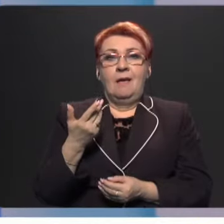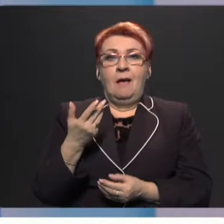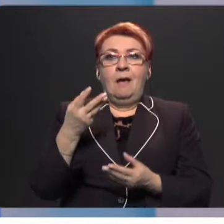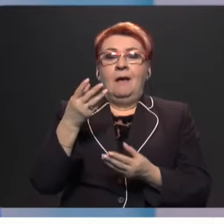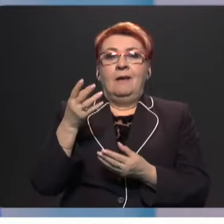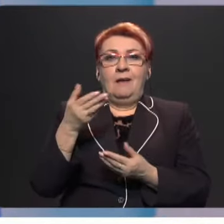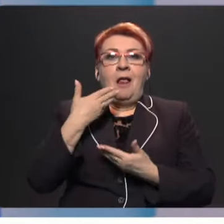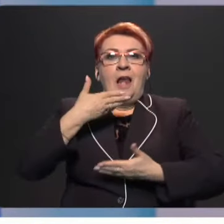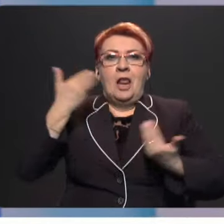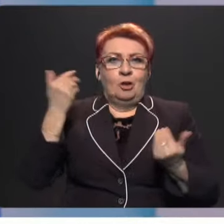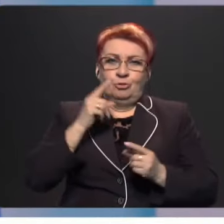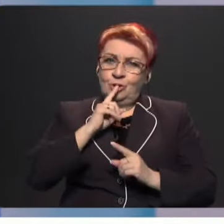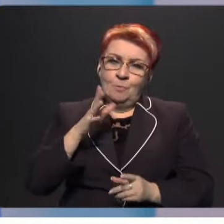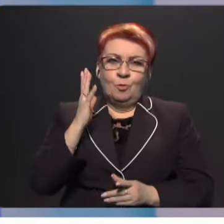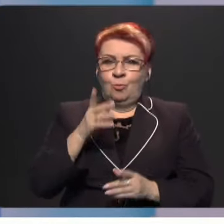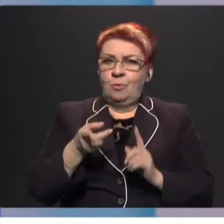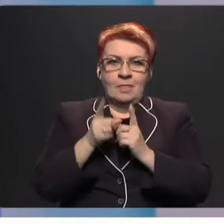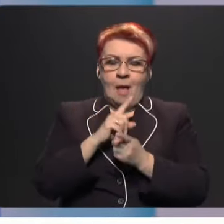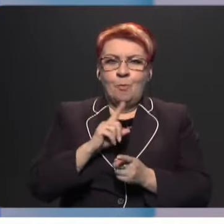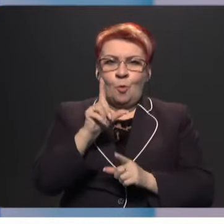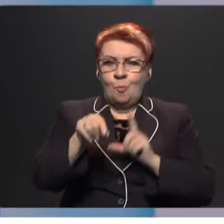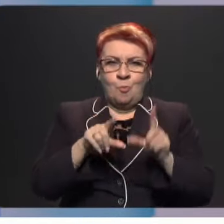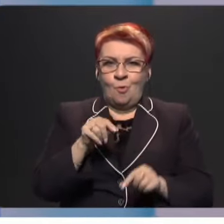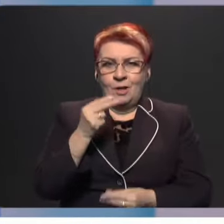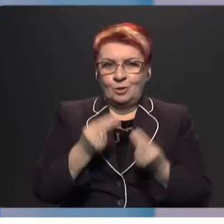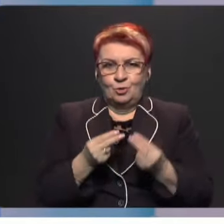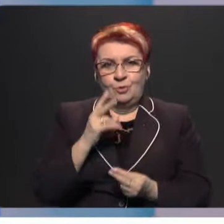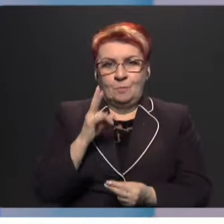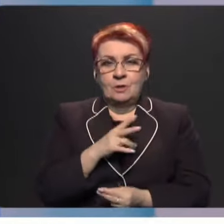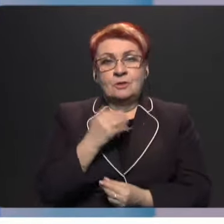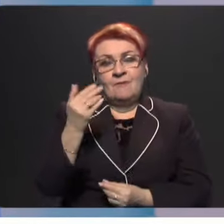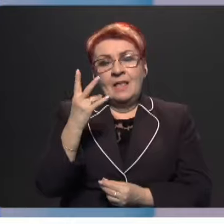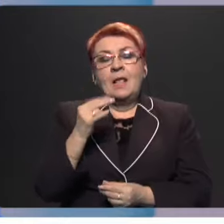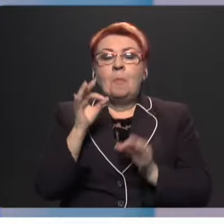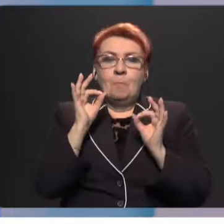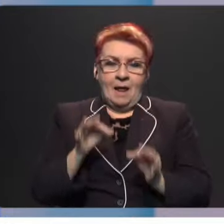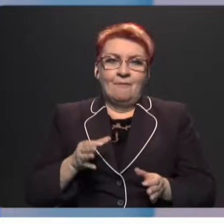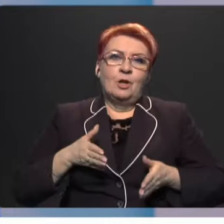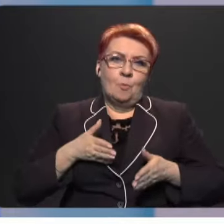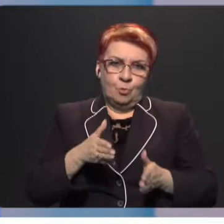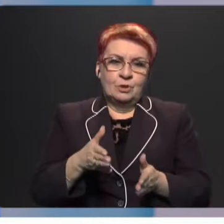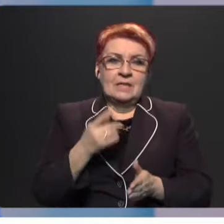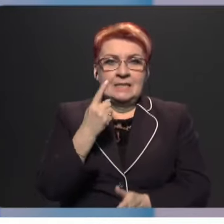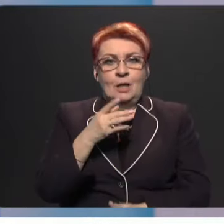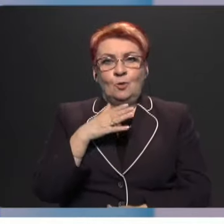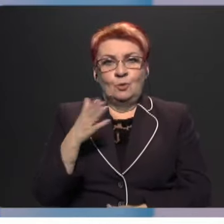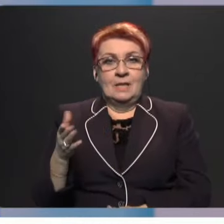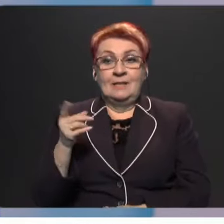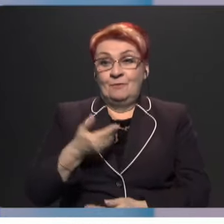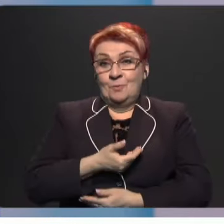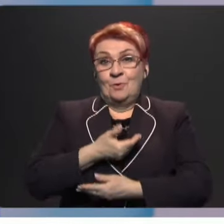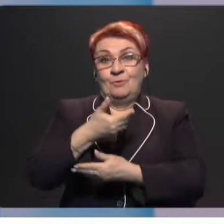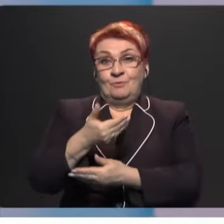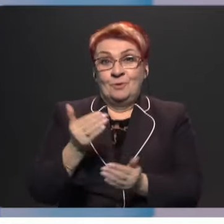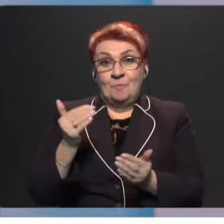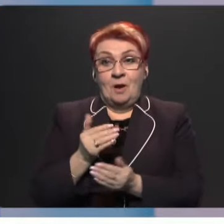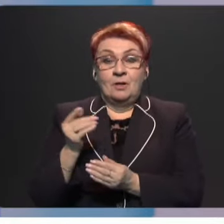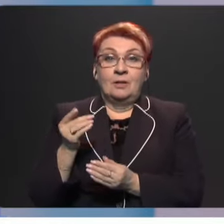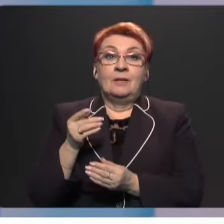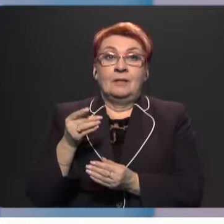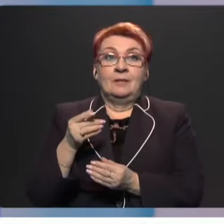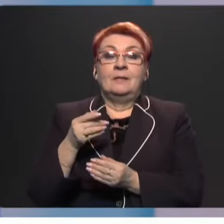уже. Ладно. На самом деле, действительно, вы на правильном пути. С одной стороны, конечно, надо сделать все